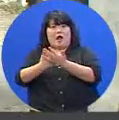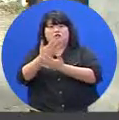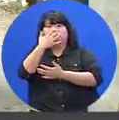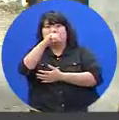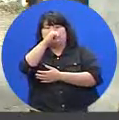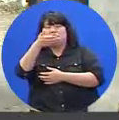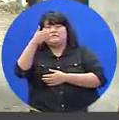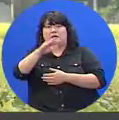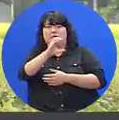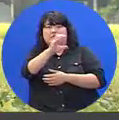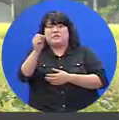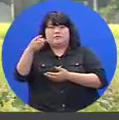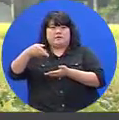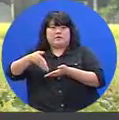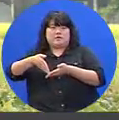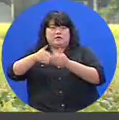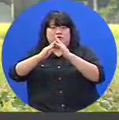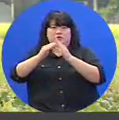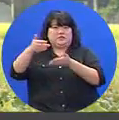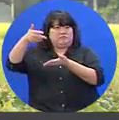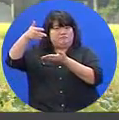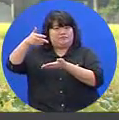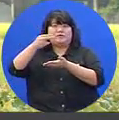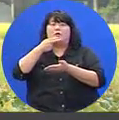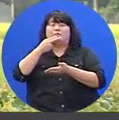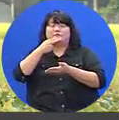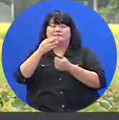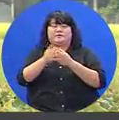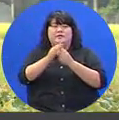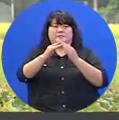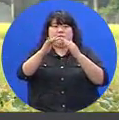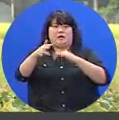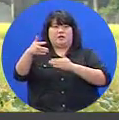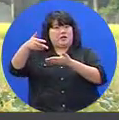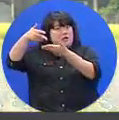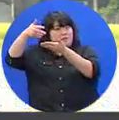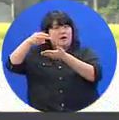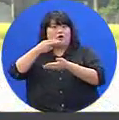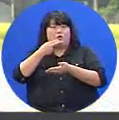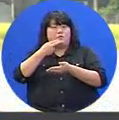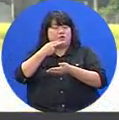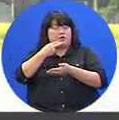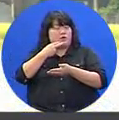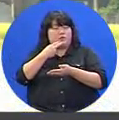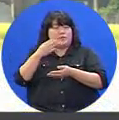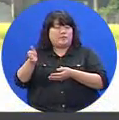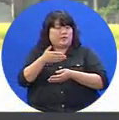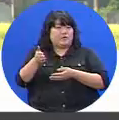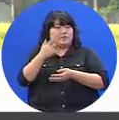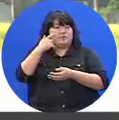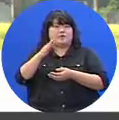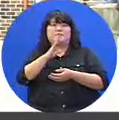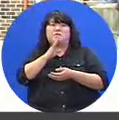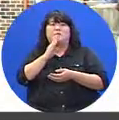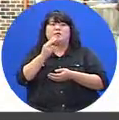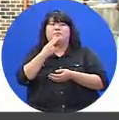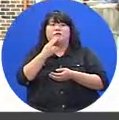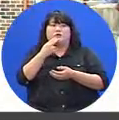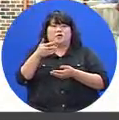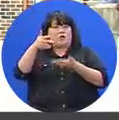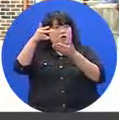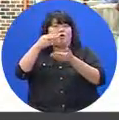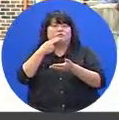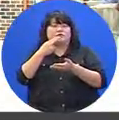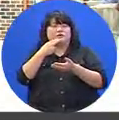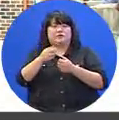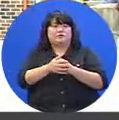마을 입구에 CCTV는 설치되어 있지 않습니다. 이 마을에는 카메라가 없습니까? 방범 CCTV가? 네, 없어요. 카메라